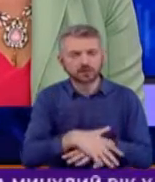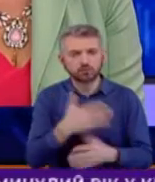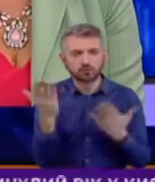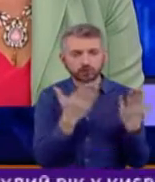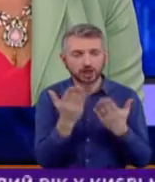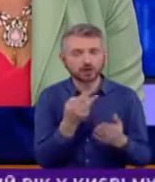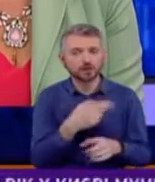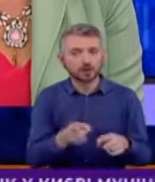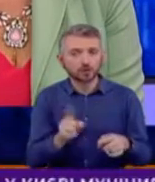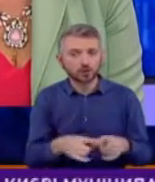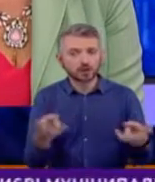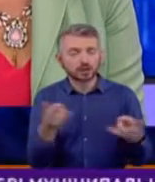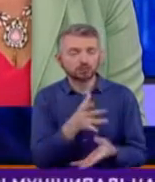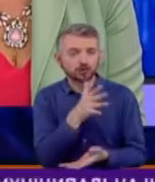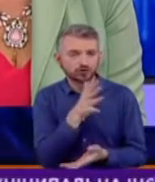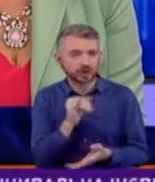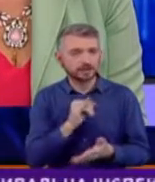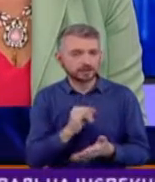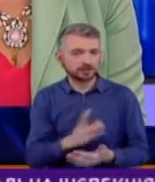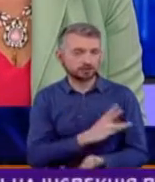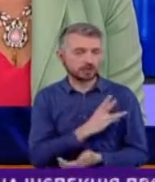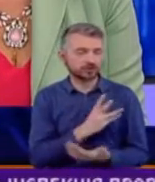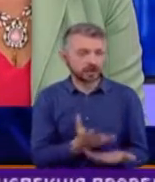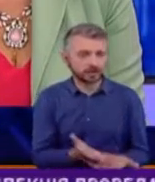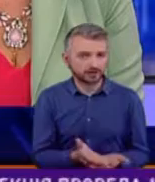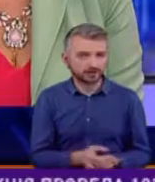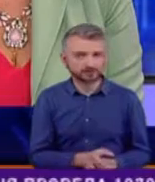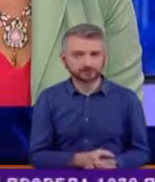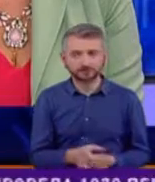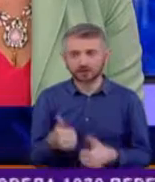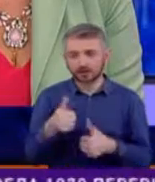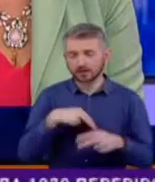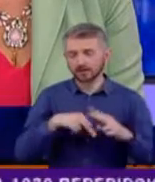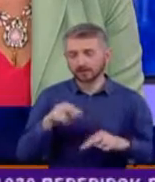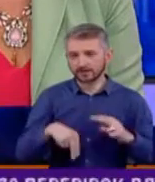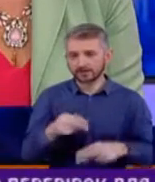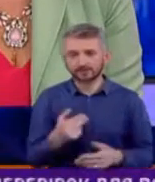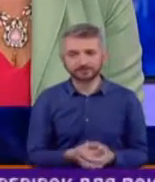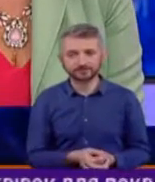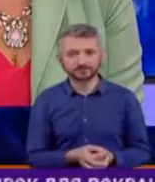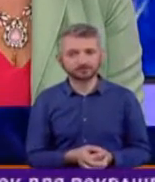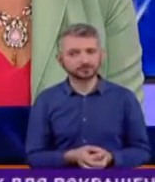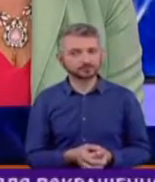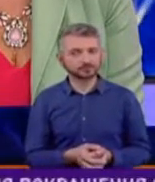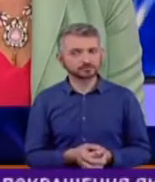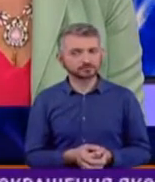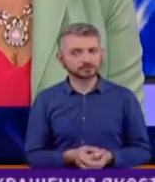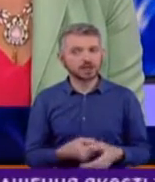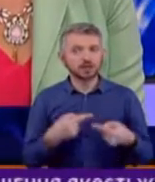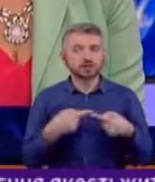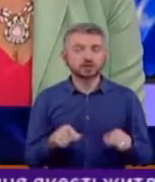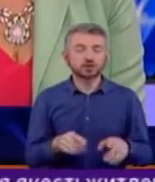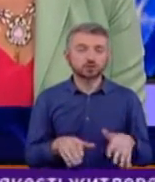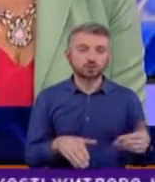треба час і натхнення. І гарний настрій. Так, і гарний настрій. Що я з іншого